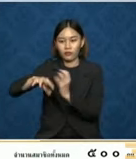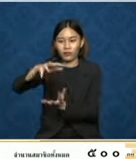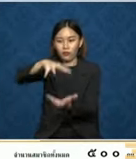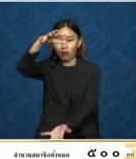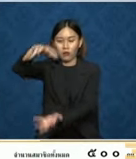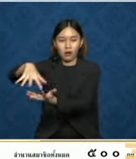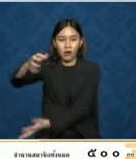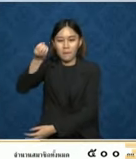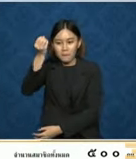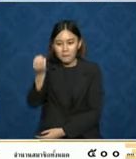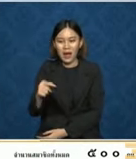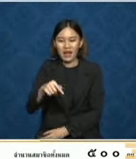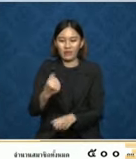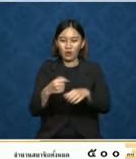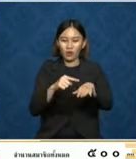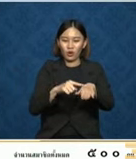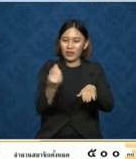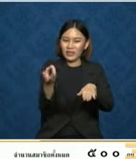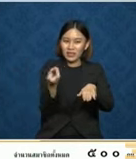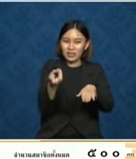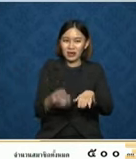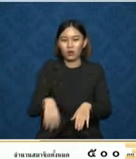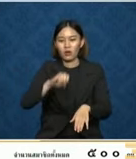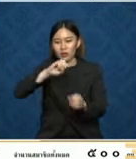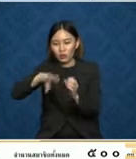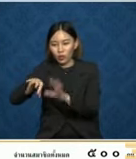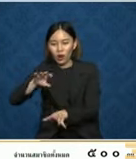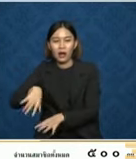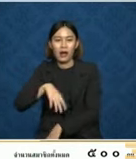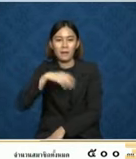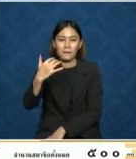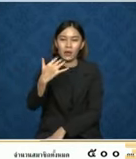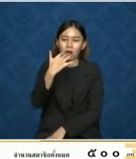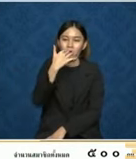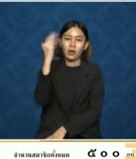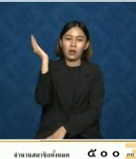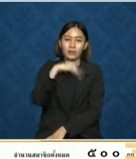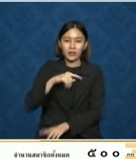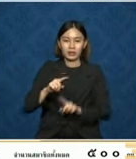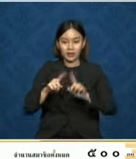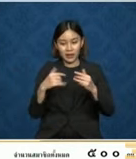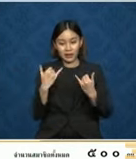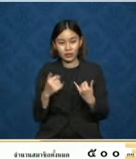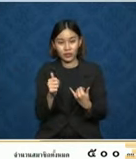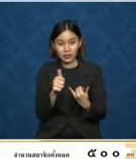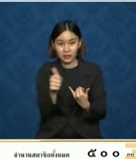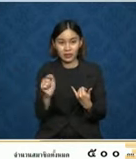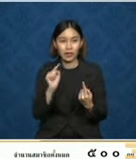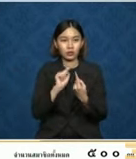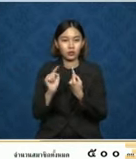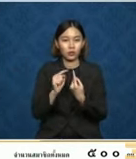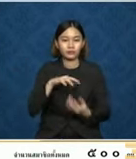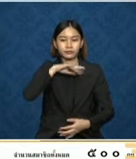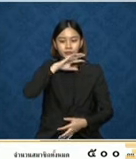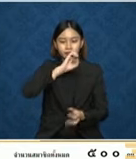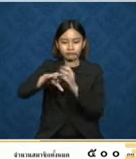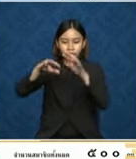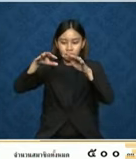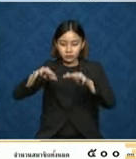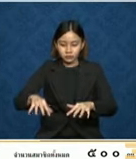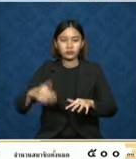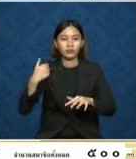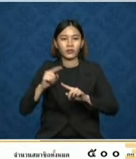กว่าจำนวนที่เอารถครับก็เกิดขยะตกค้างส่งกลิ่นเหม็นต่อเนื่องดีหน่อยที่ทุกวันนี้นะครับแนวโน้มของจำนวนขยะลดลงม